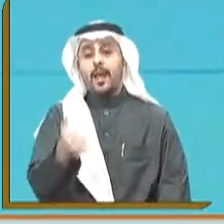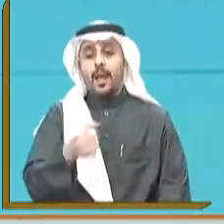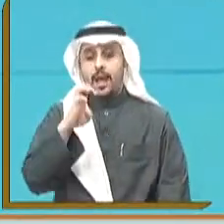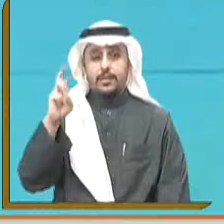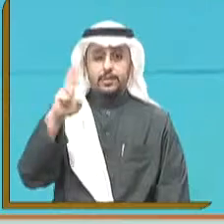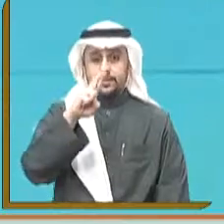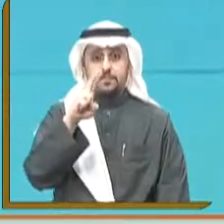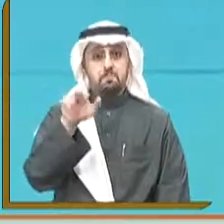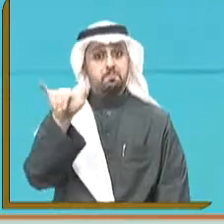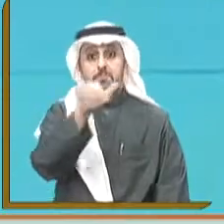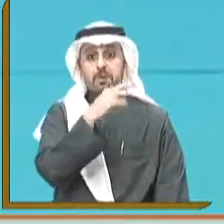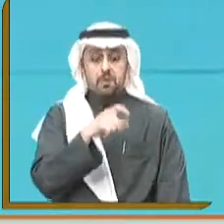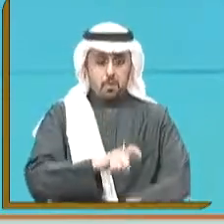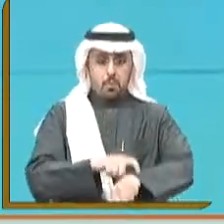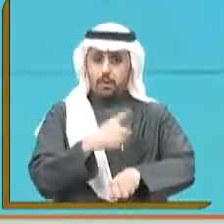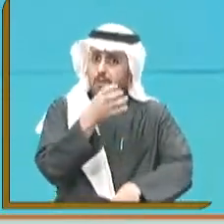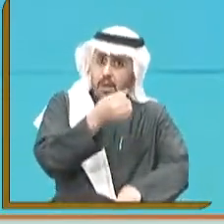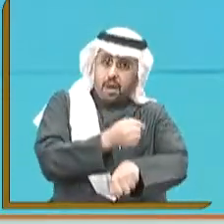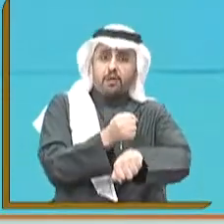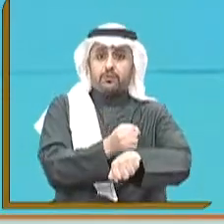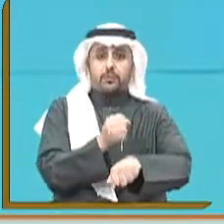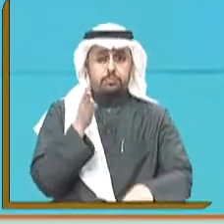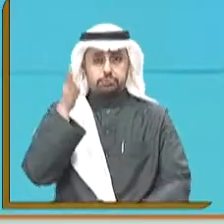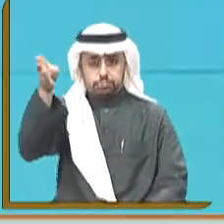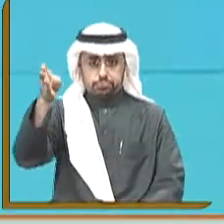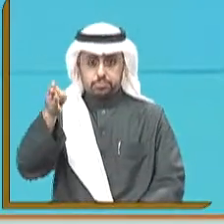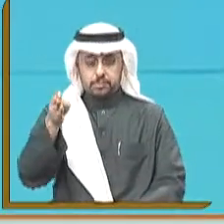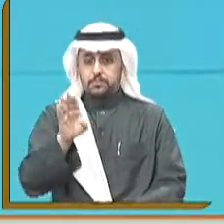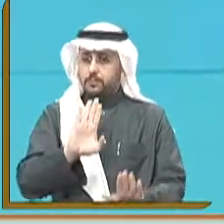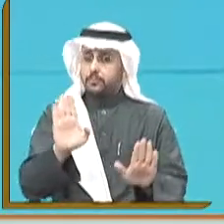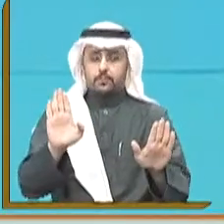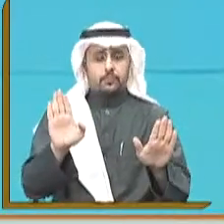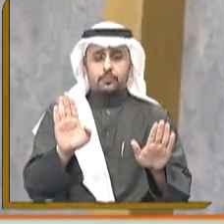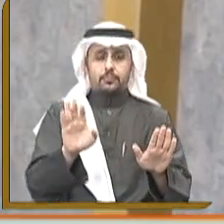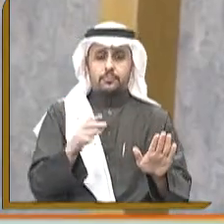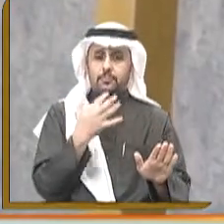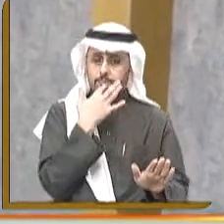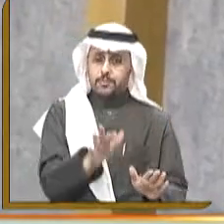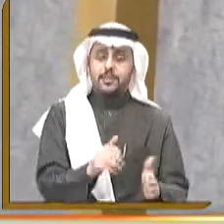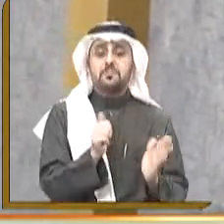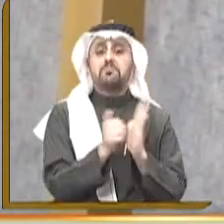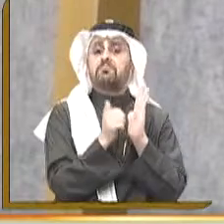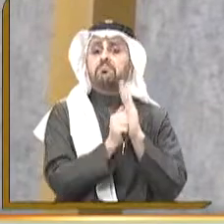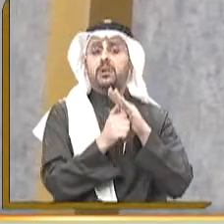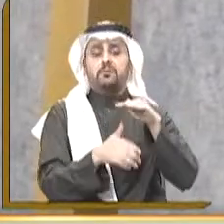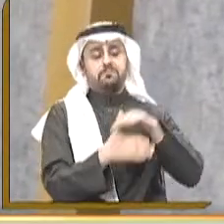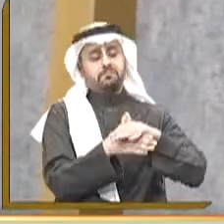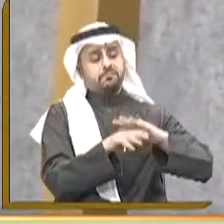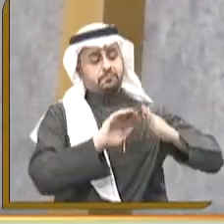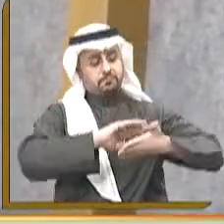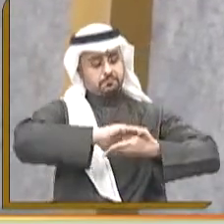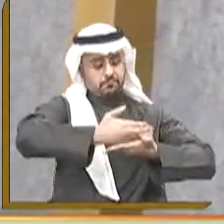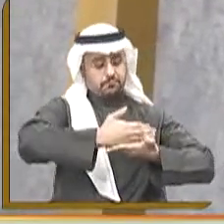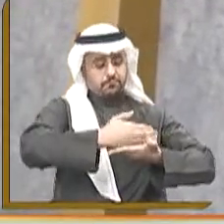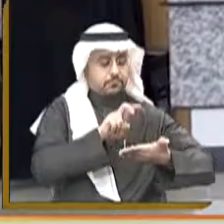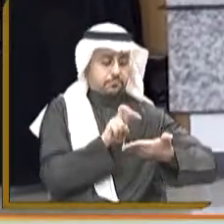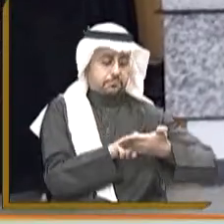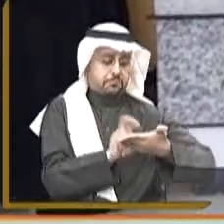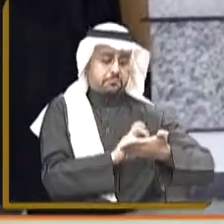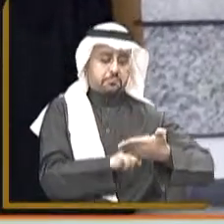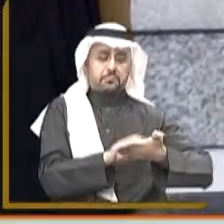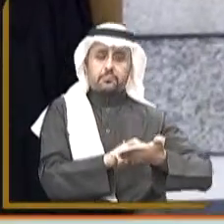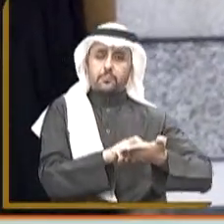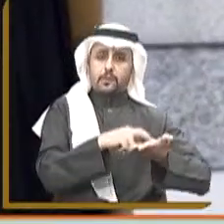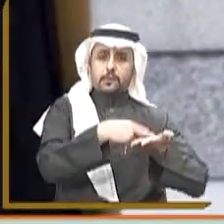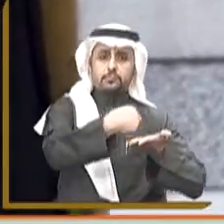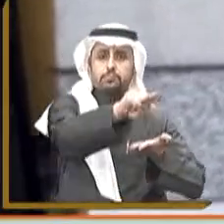المستفيدين ويغنيهم عن زيارة كتابة العدل. وأوضحت الوزارة أن الخدمة متاحة لجميع المستفيدين من خلال تقديم الطلبات